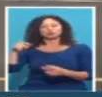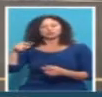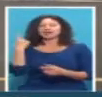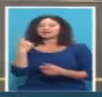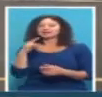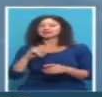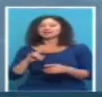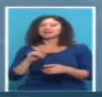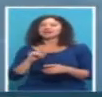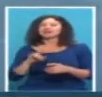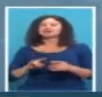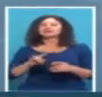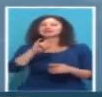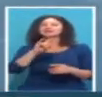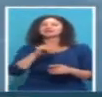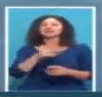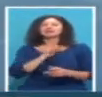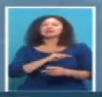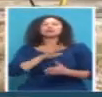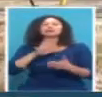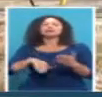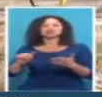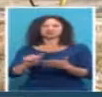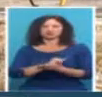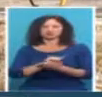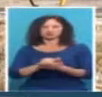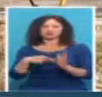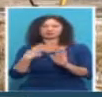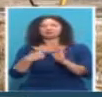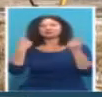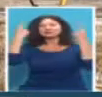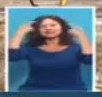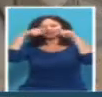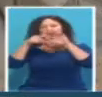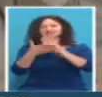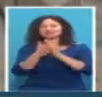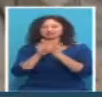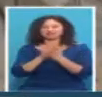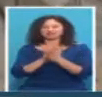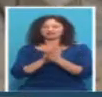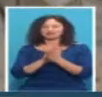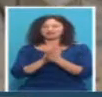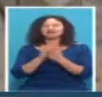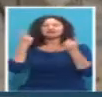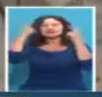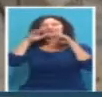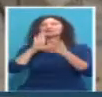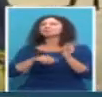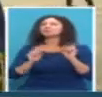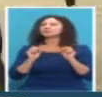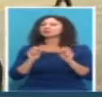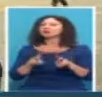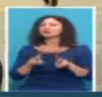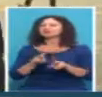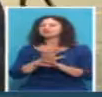один кукурузник эксплуатировался без документов. Соответственно, под вопросом техническое состояние судна и соблюдение техники безопасности.